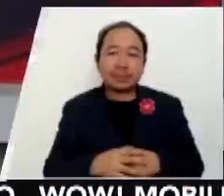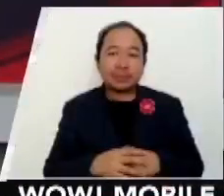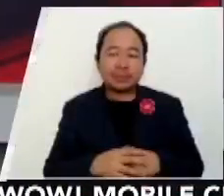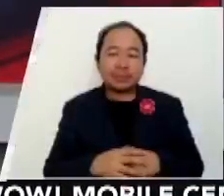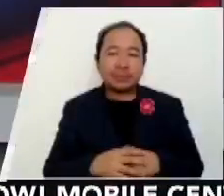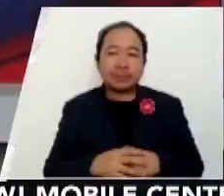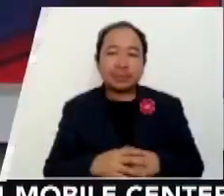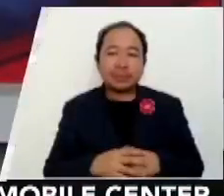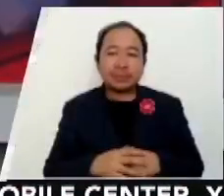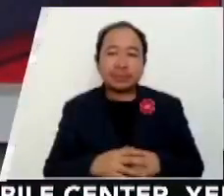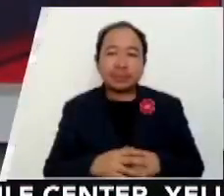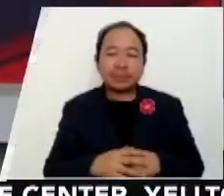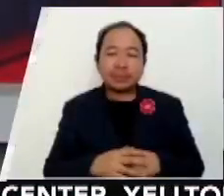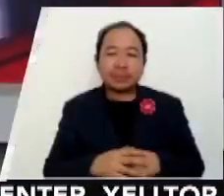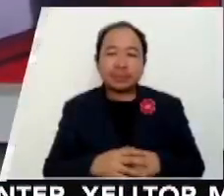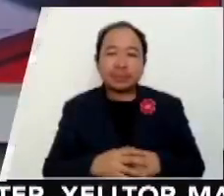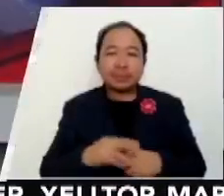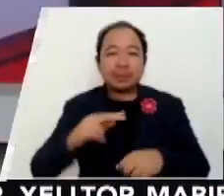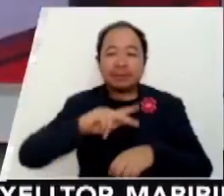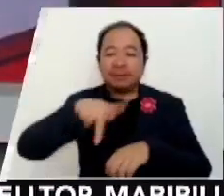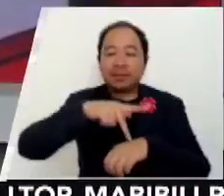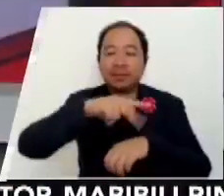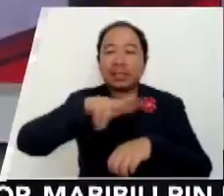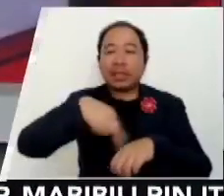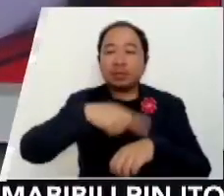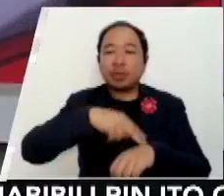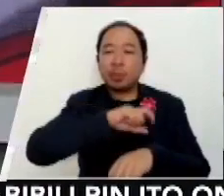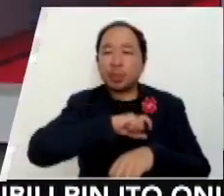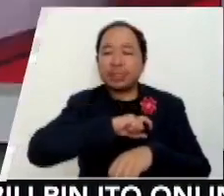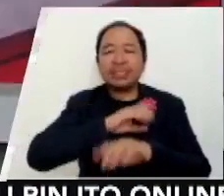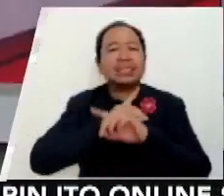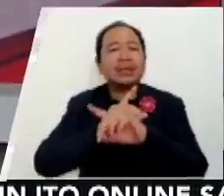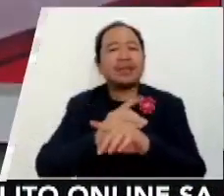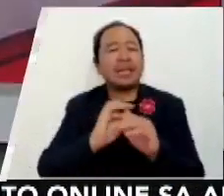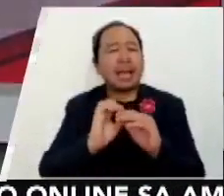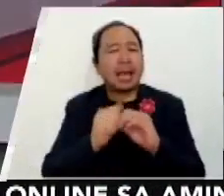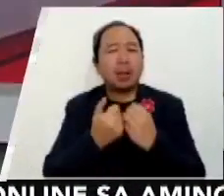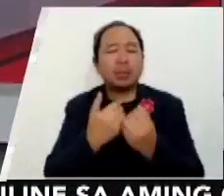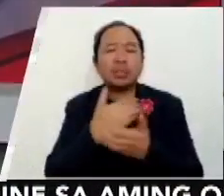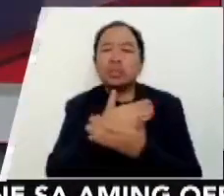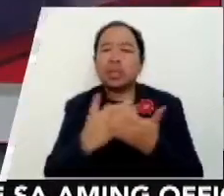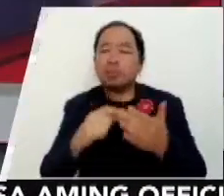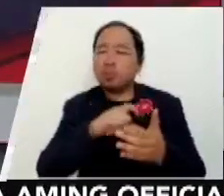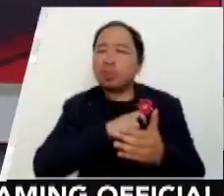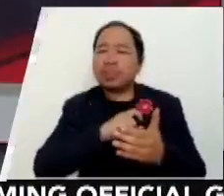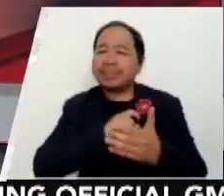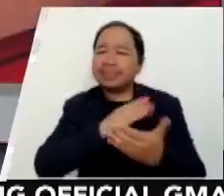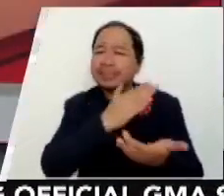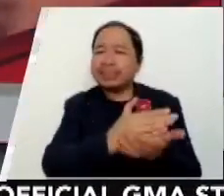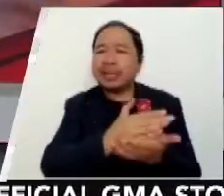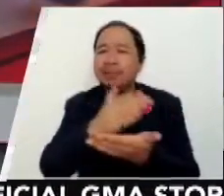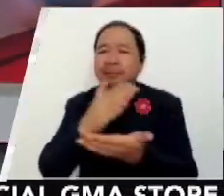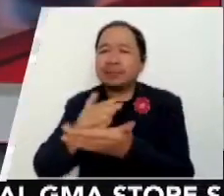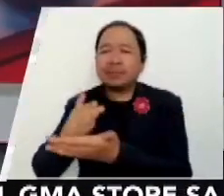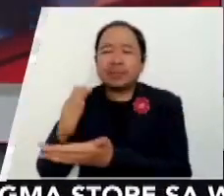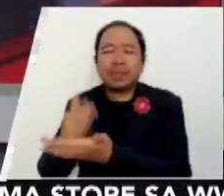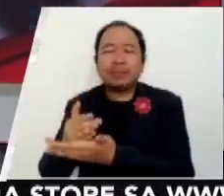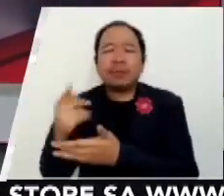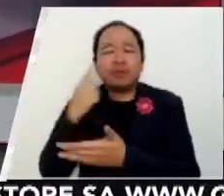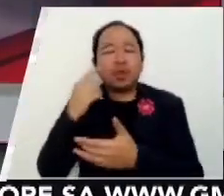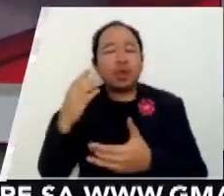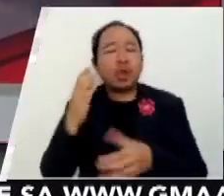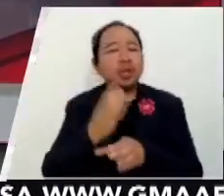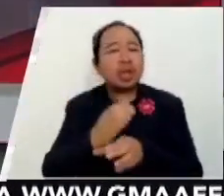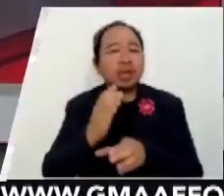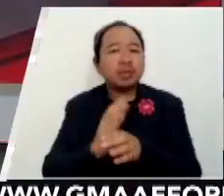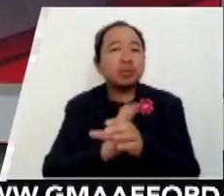Dinepensahan ng Philippine National Police ang pagharang ng mga pulis sa sasakyan ng mga lalahok dapat sa pagdiriwang ng